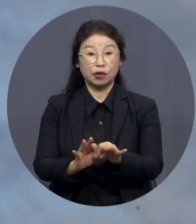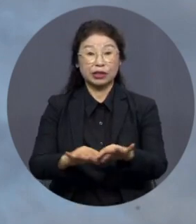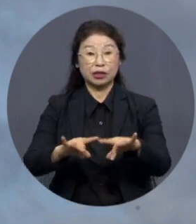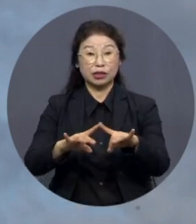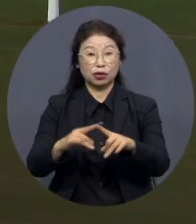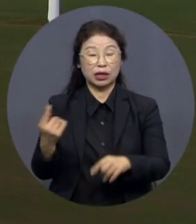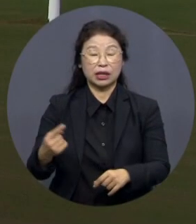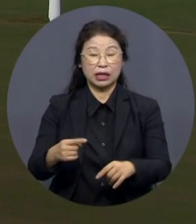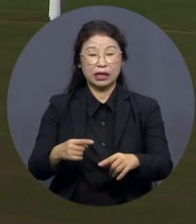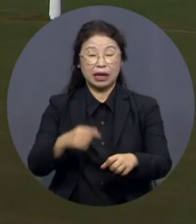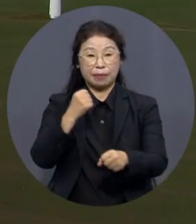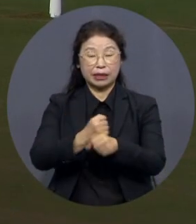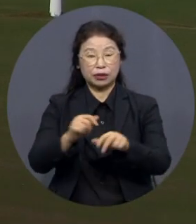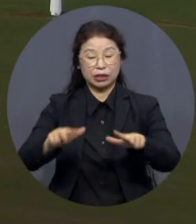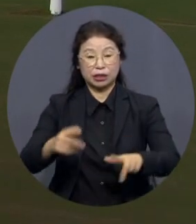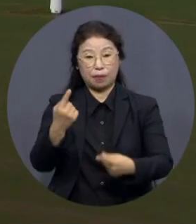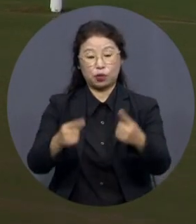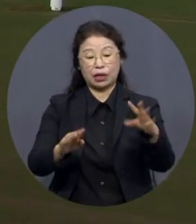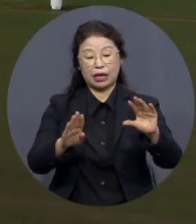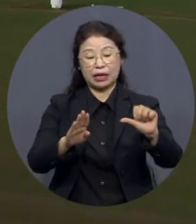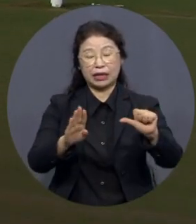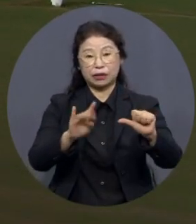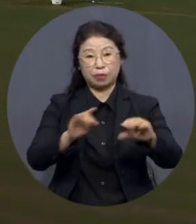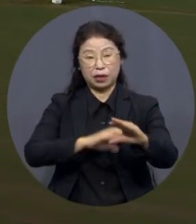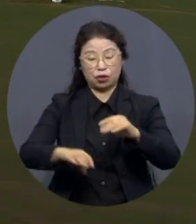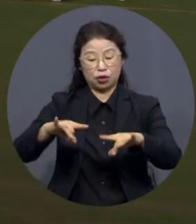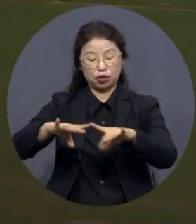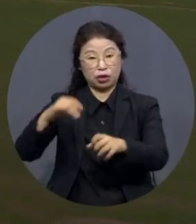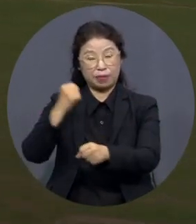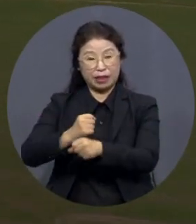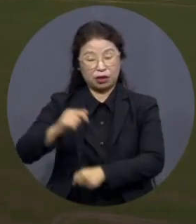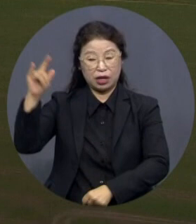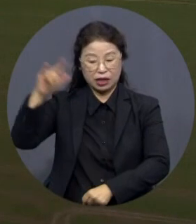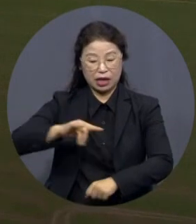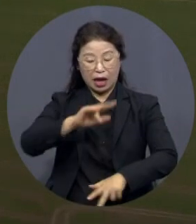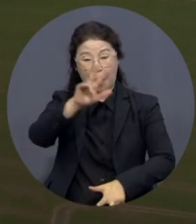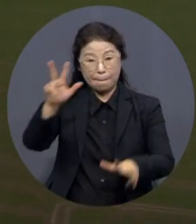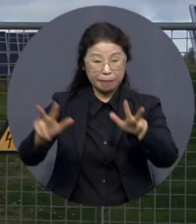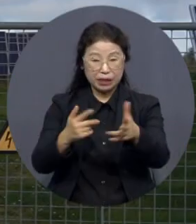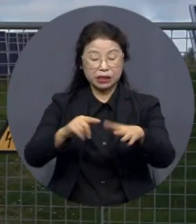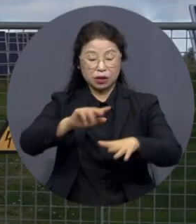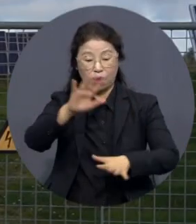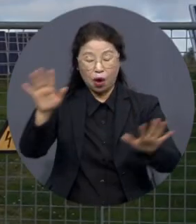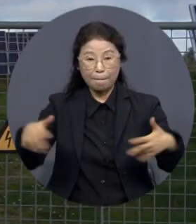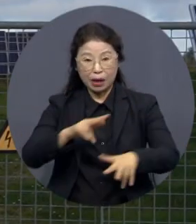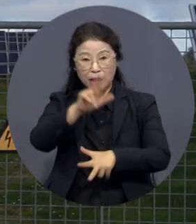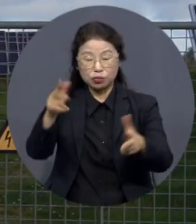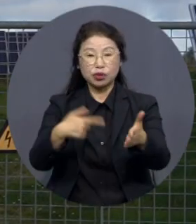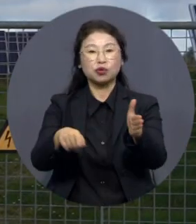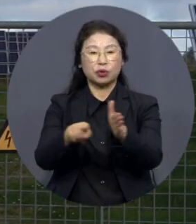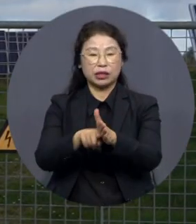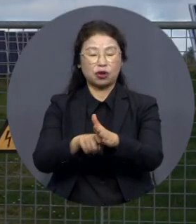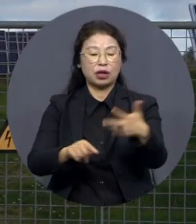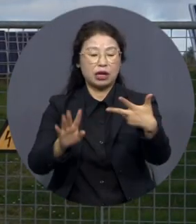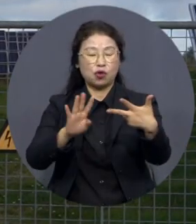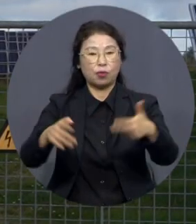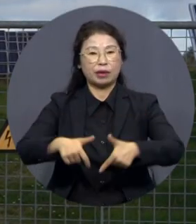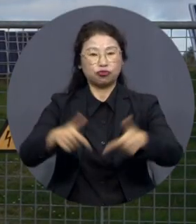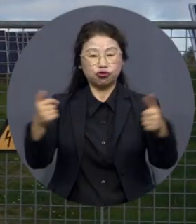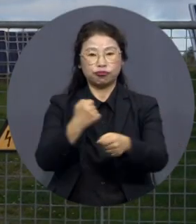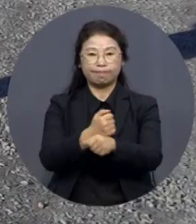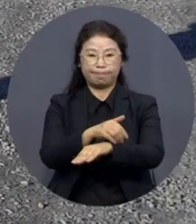전력 수요를 지금보다 5배 더 늘리고 동시에 재생에너지 발전 용량도 7배 늘릴 계획입니다.